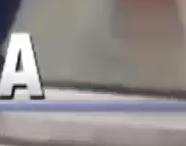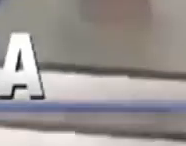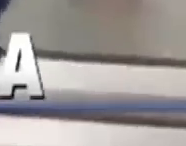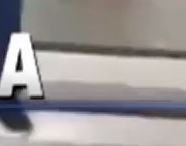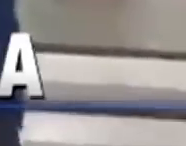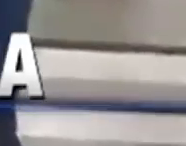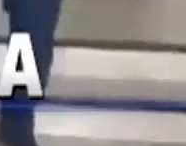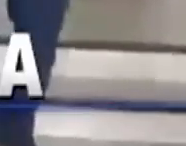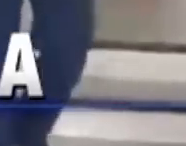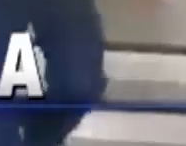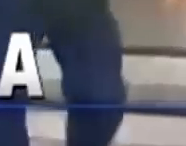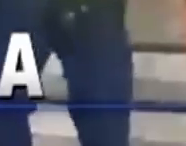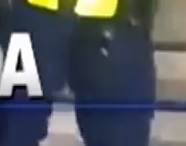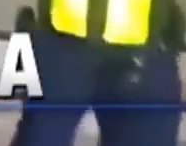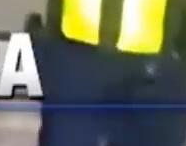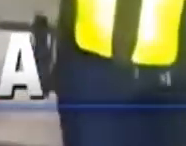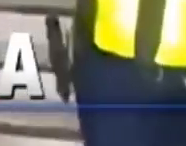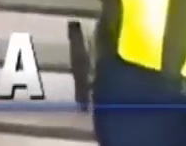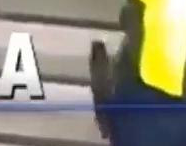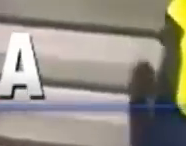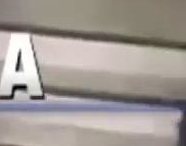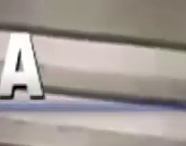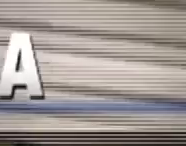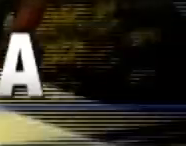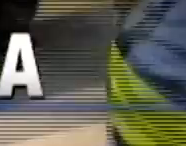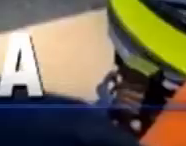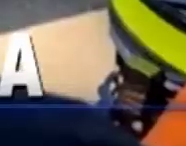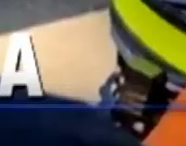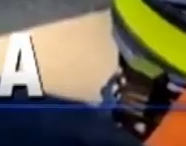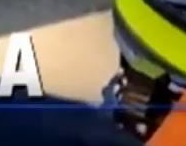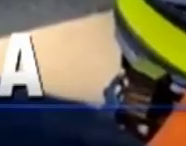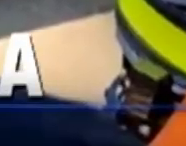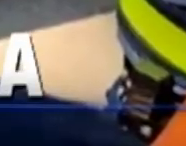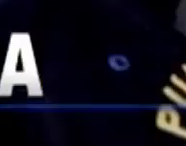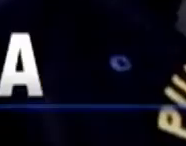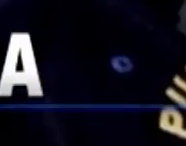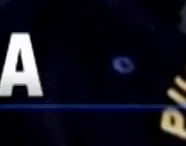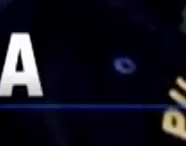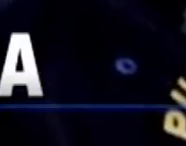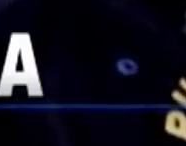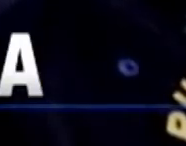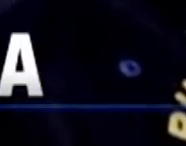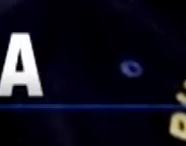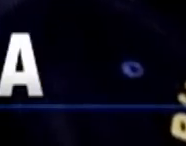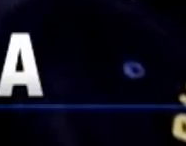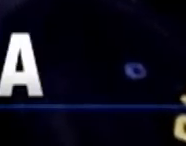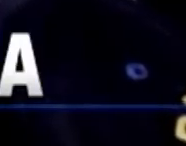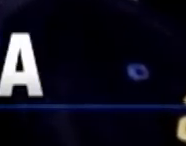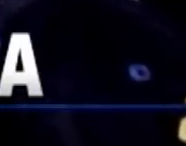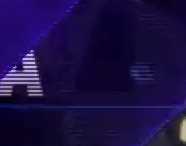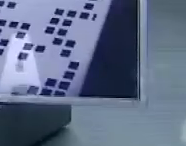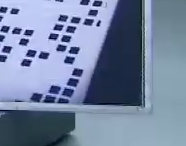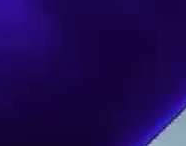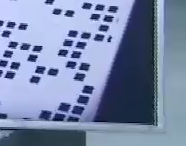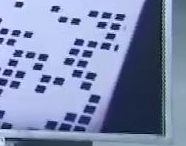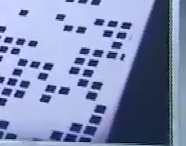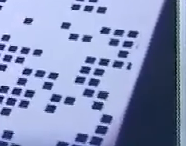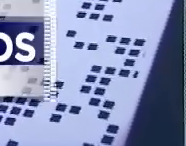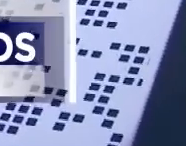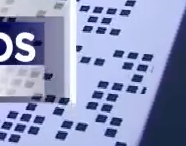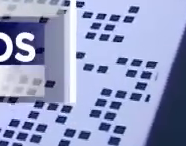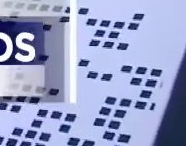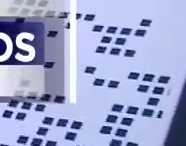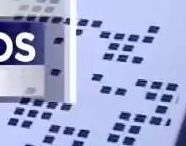prosecution gayong malapit nang maglabas ng desisyon ang korte? Ang buong detalye, abangan maya-maya lamang. Magandang